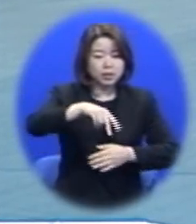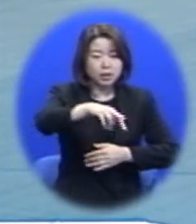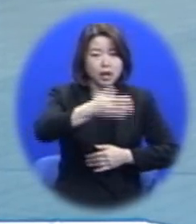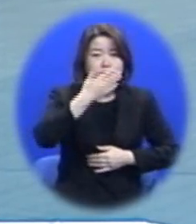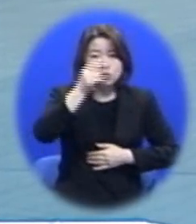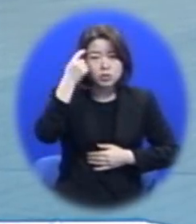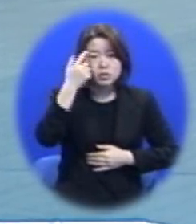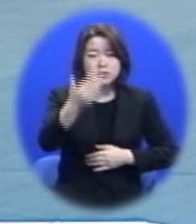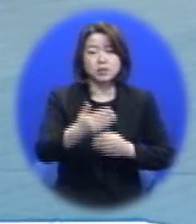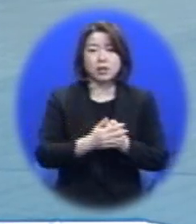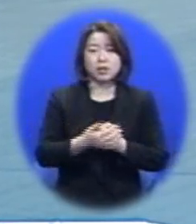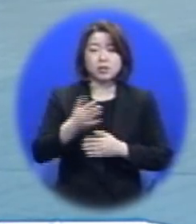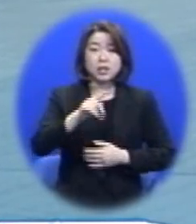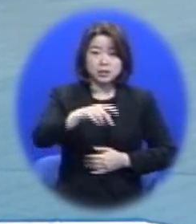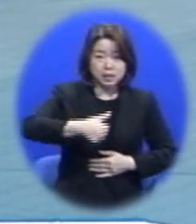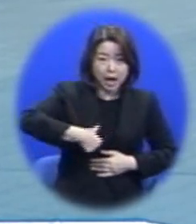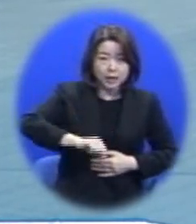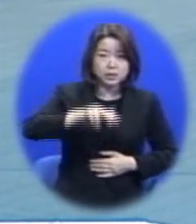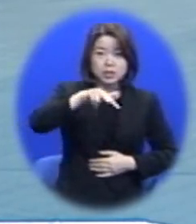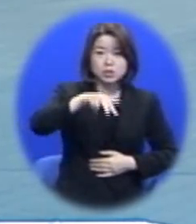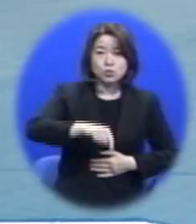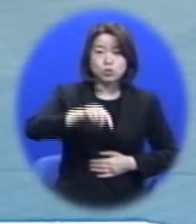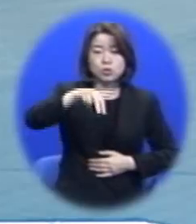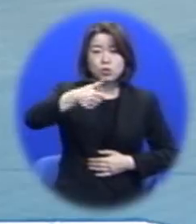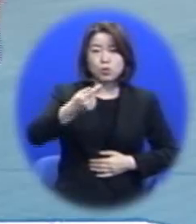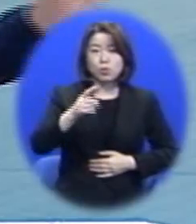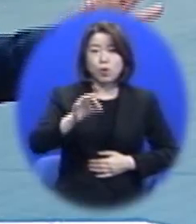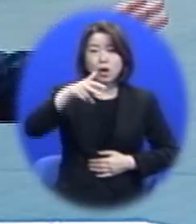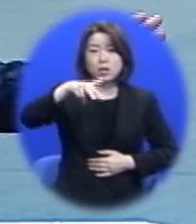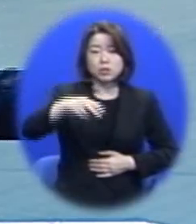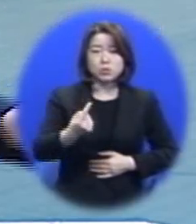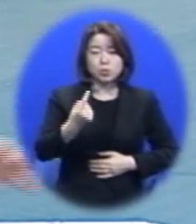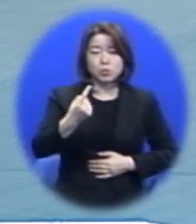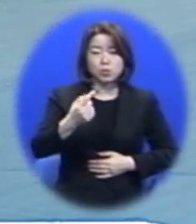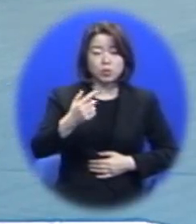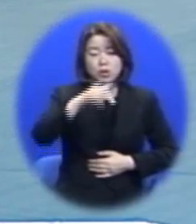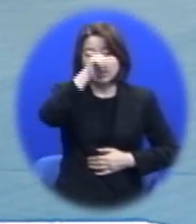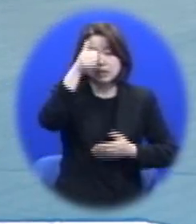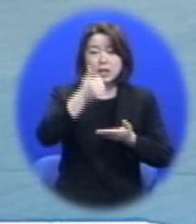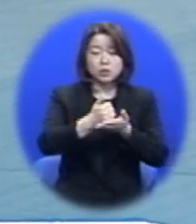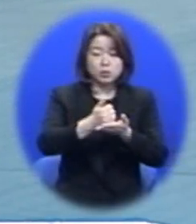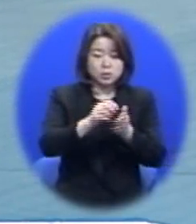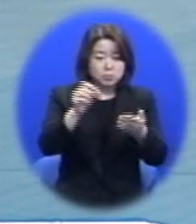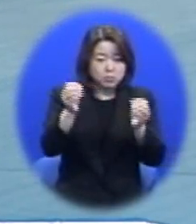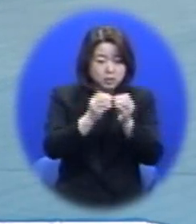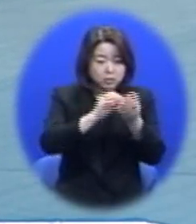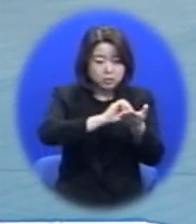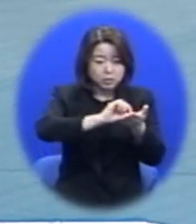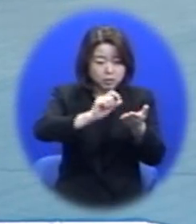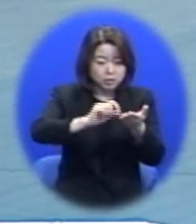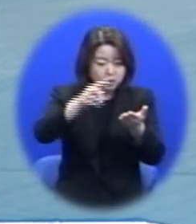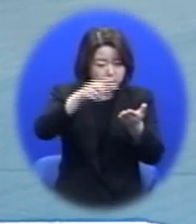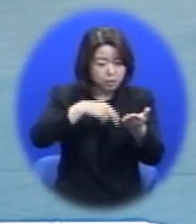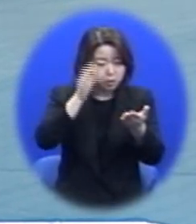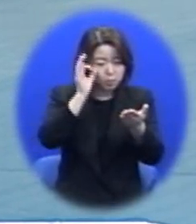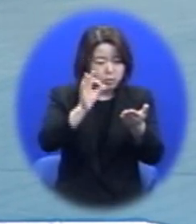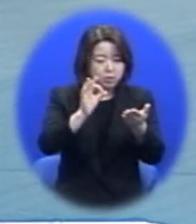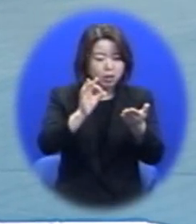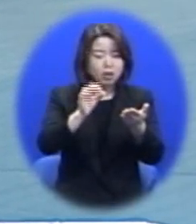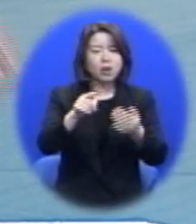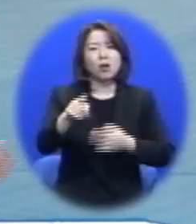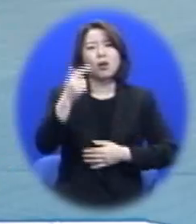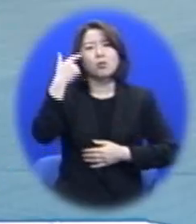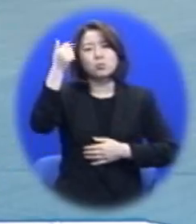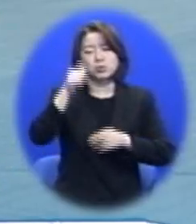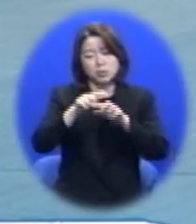그런데 그 아들 주광조 장로님의 글을 읽어보니까 너무 평범한 분이라, 두려움도 많고